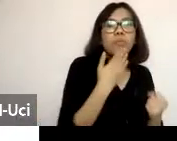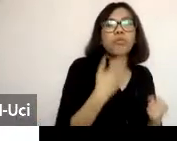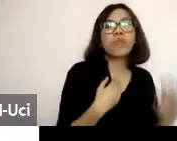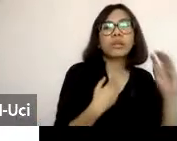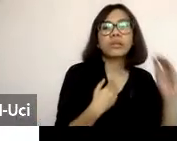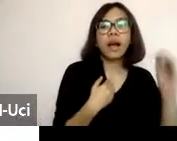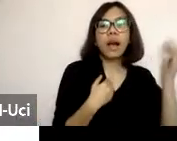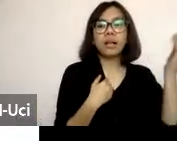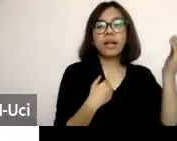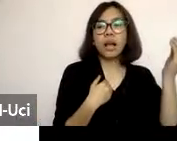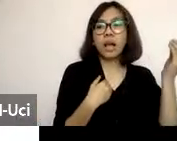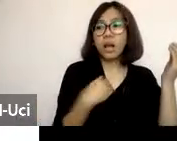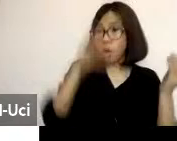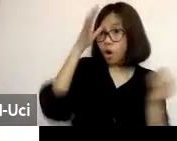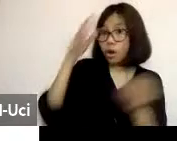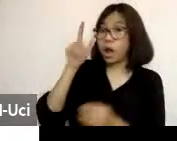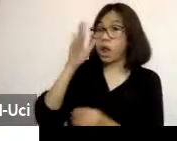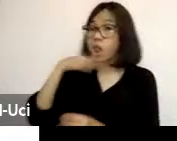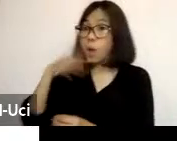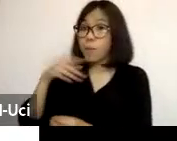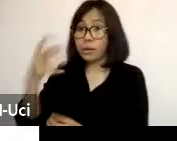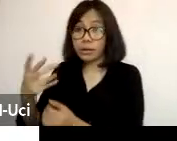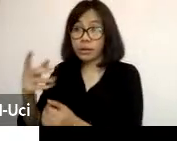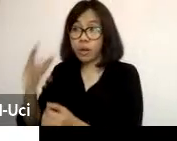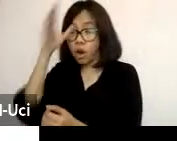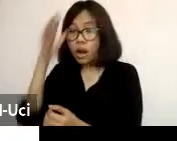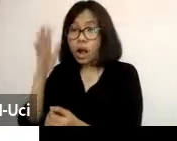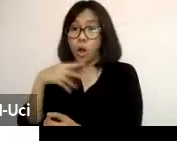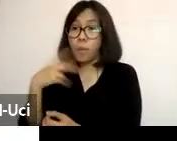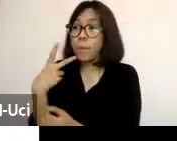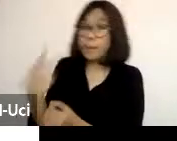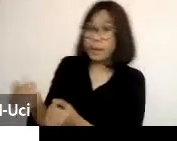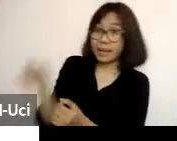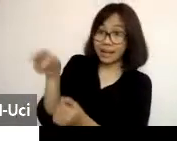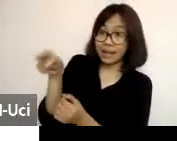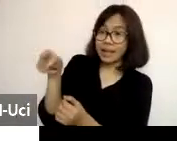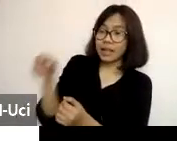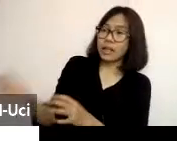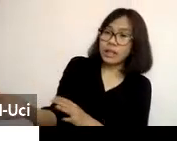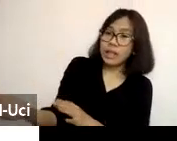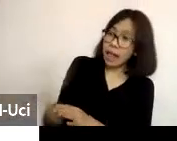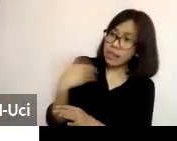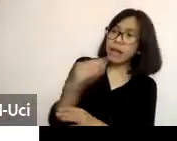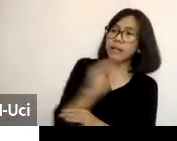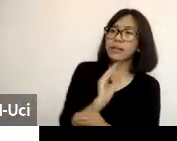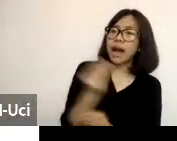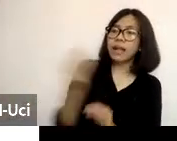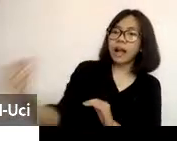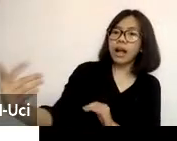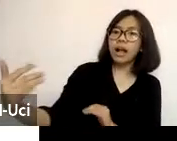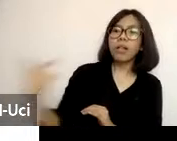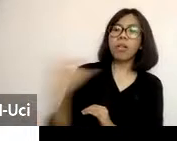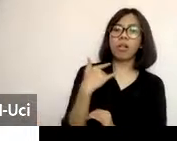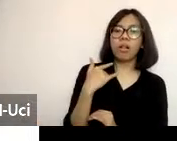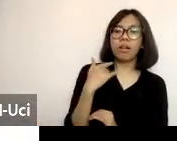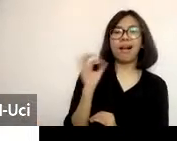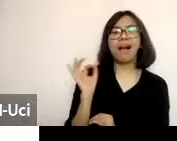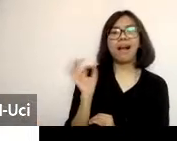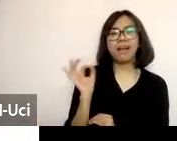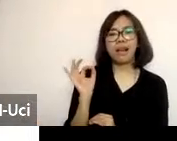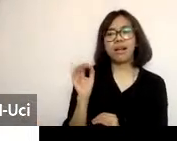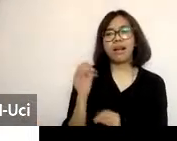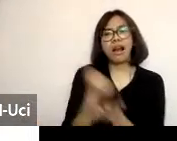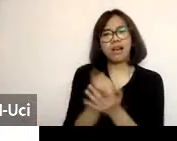Lombok dan banyak-banyak yang tidak datang ya ini yang kemudian kalau itu bisa dilakukan secara virtual